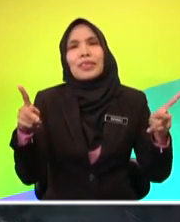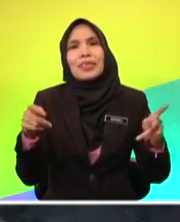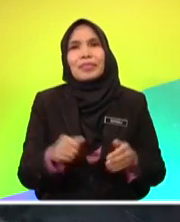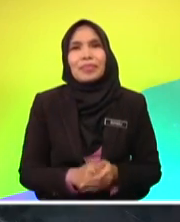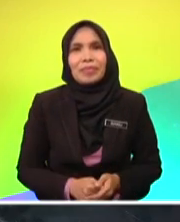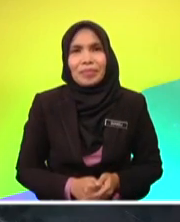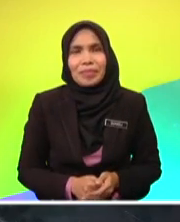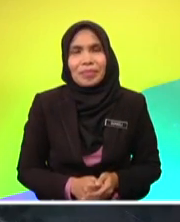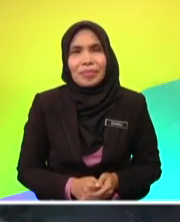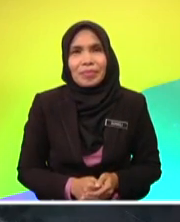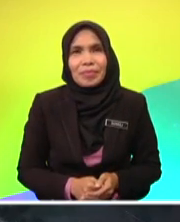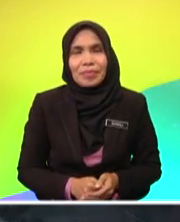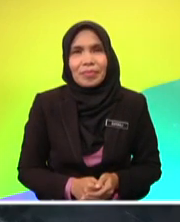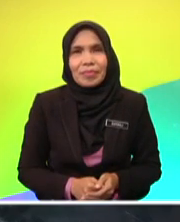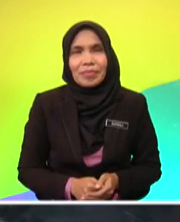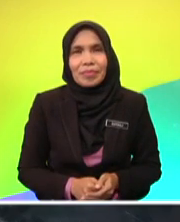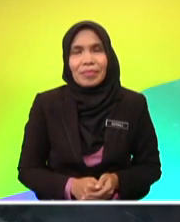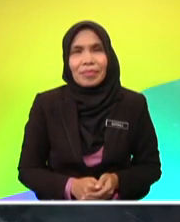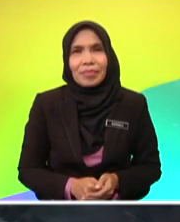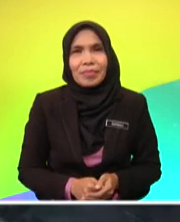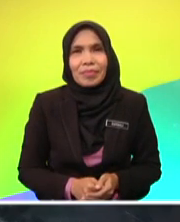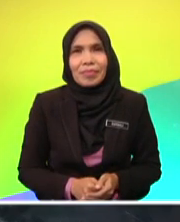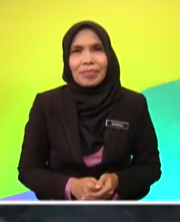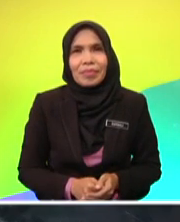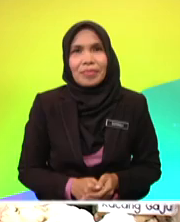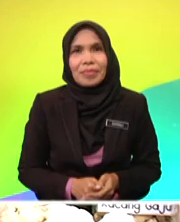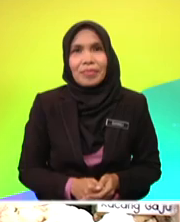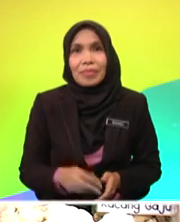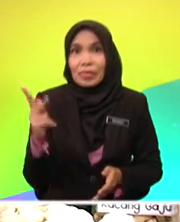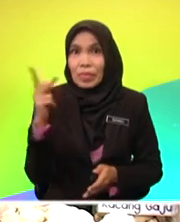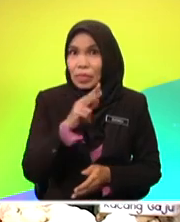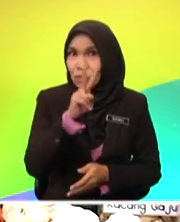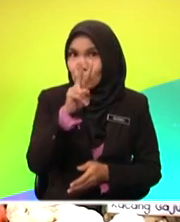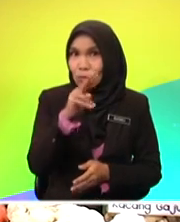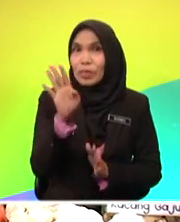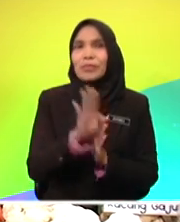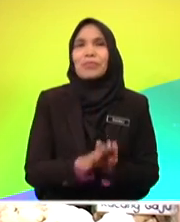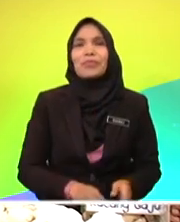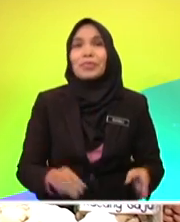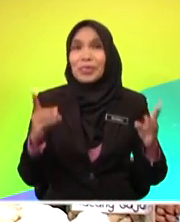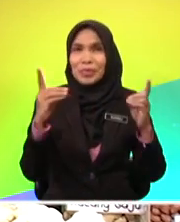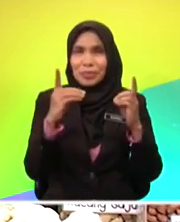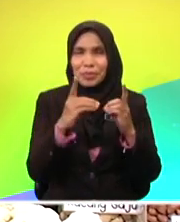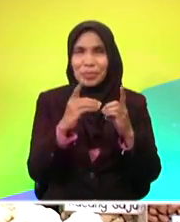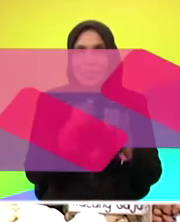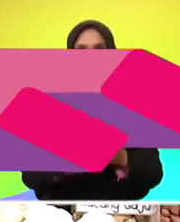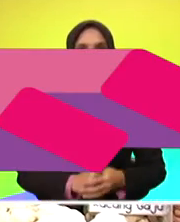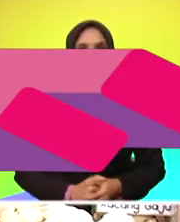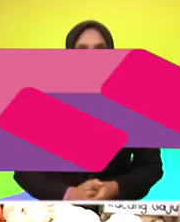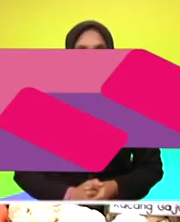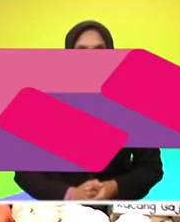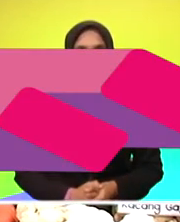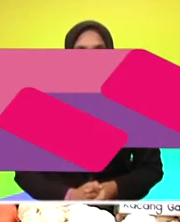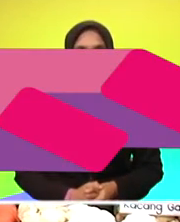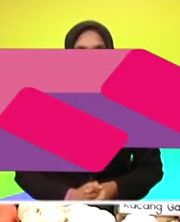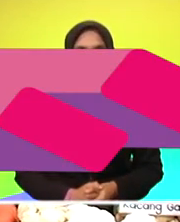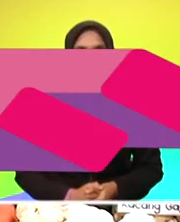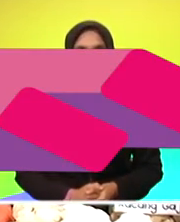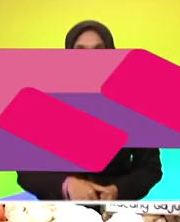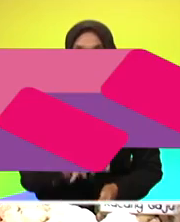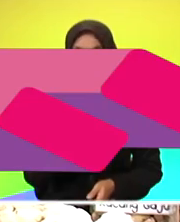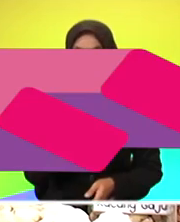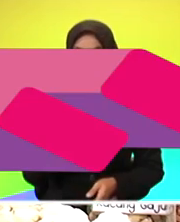sihat? Sihat, Alhamdulillah. Kali kedua kita bertemu ya. Ya, Alhamdulillah. Ada rezeki bertemu lagi. Betul, seronok sangat.